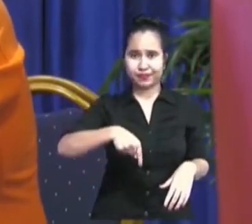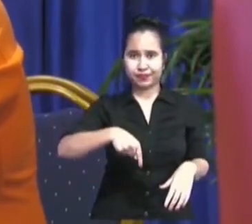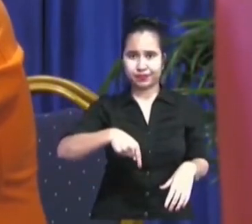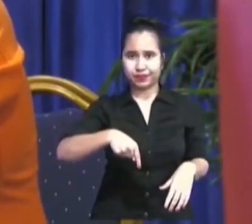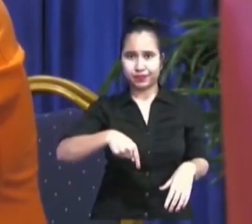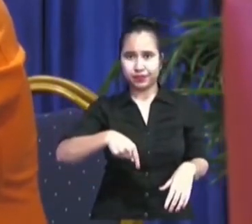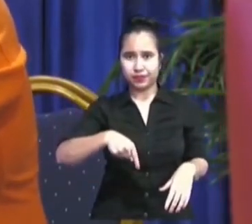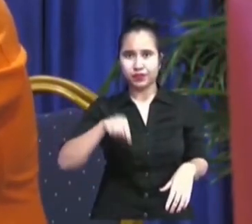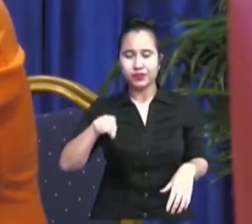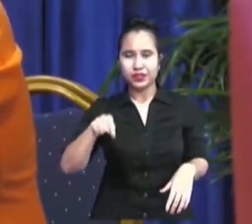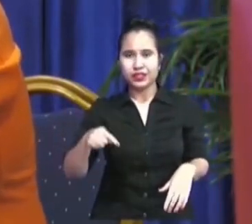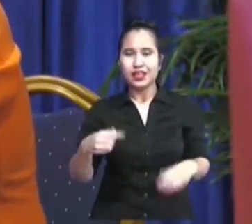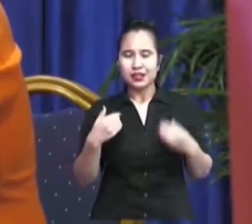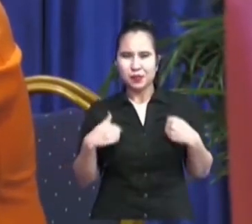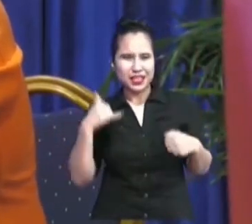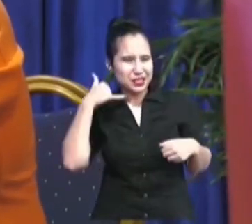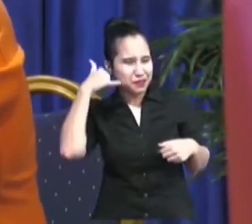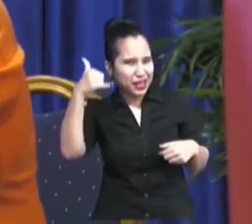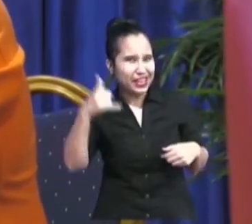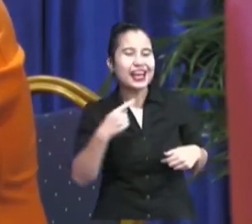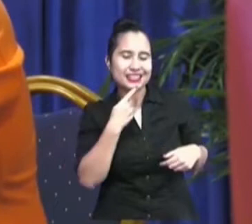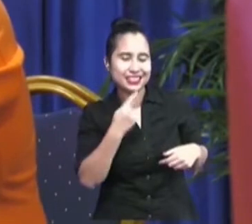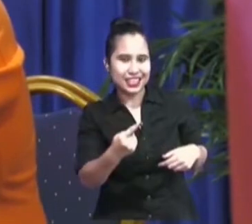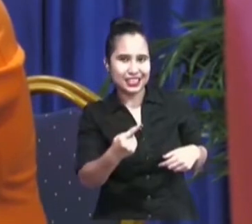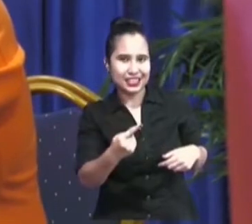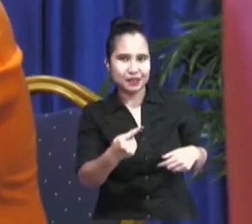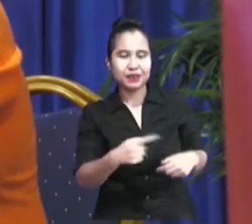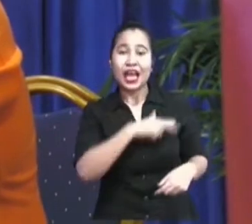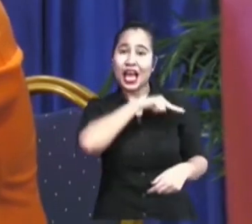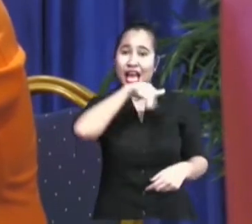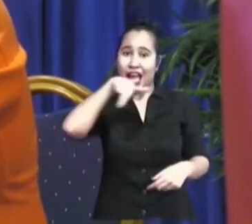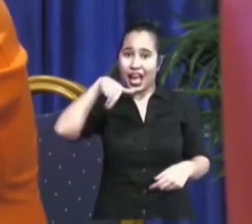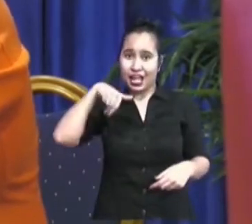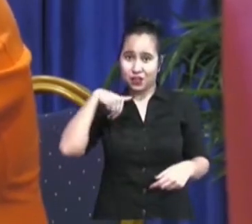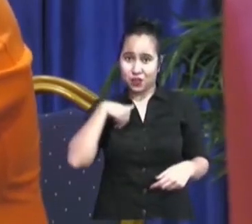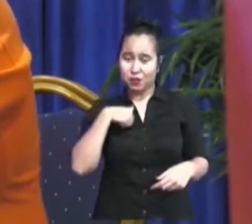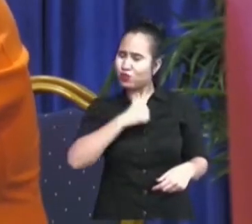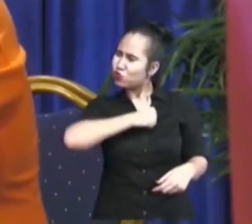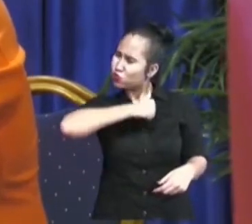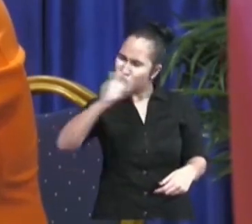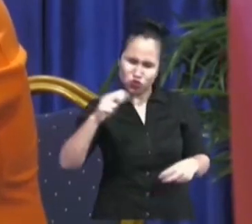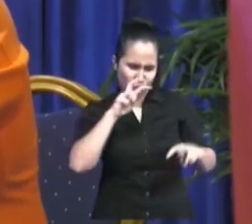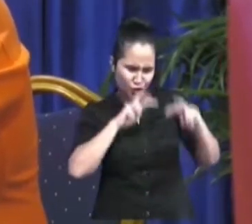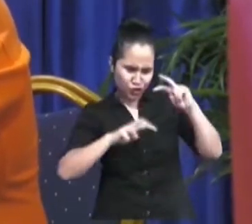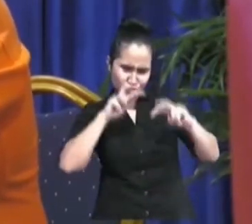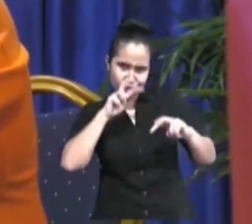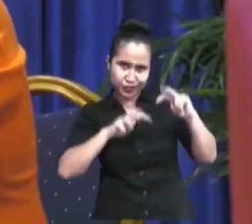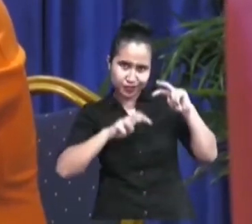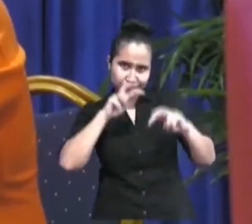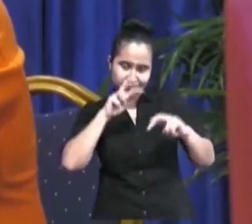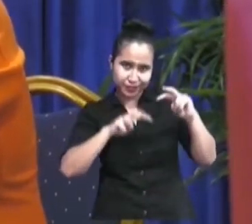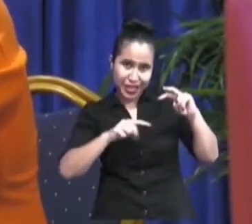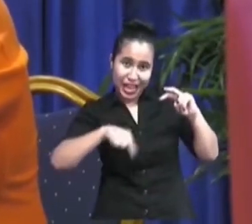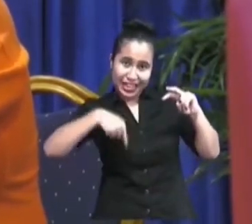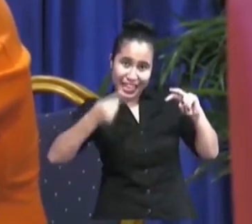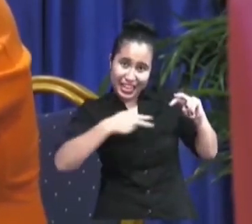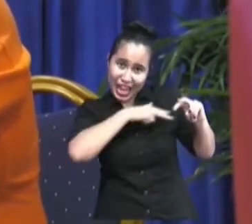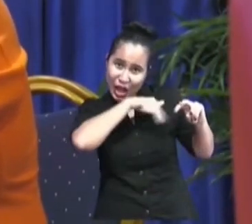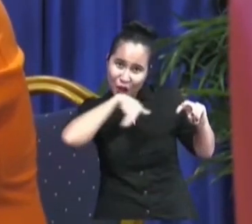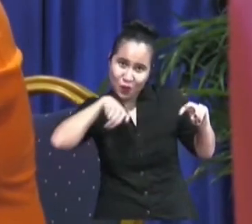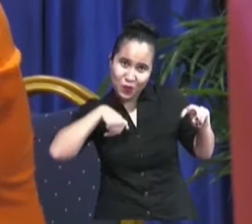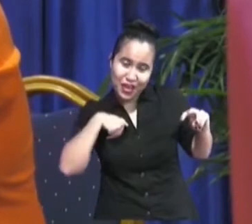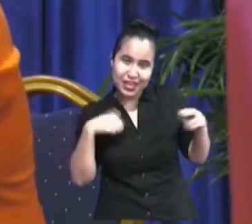dat wordt doorgegeven. Wij proberen het op een correcte wijze te onderzoeken en dan gaan we dus inderdaad de mensen halen. Dus het wordt